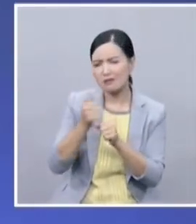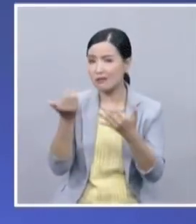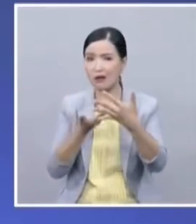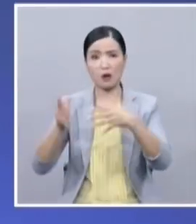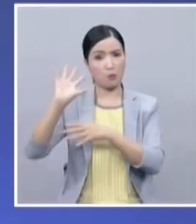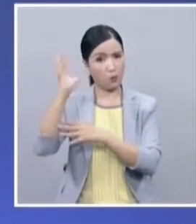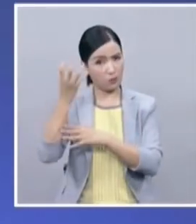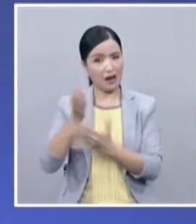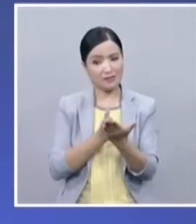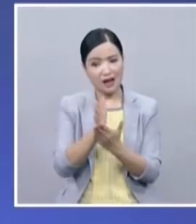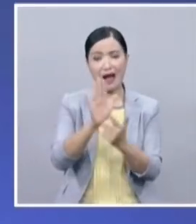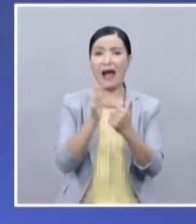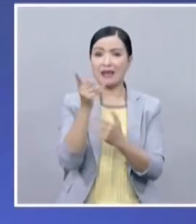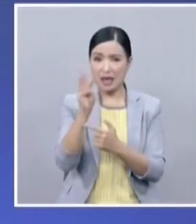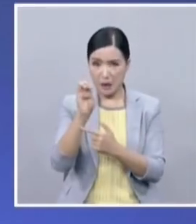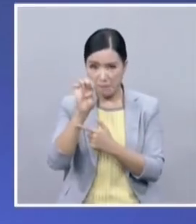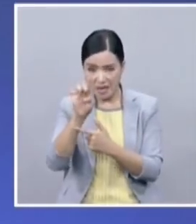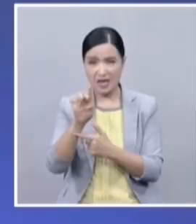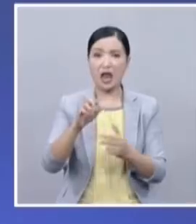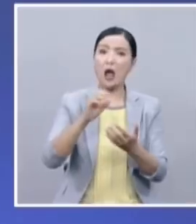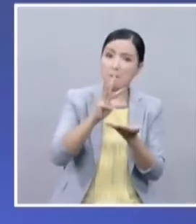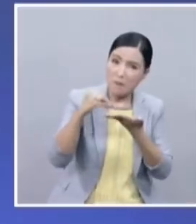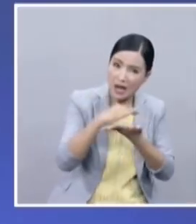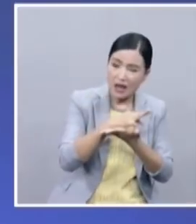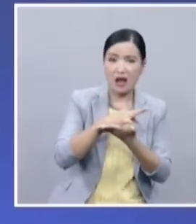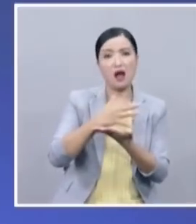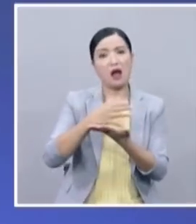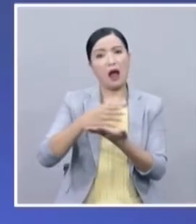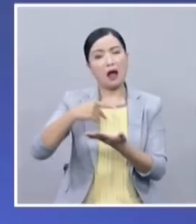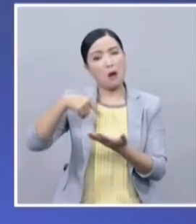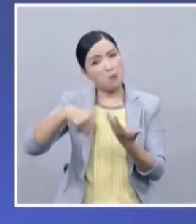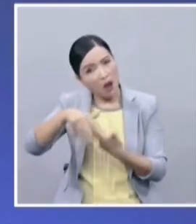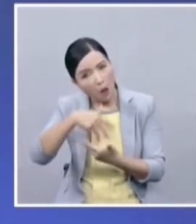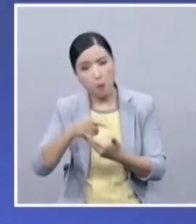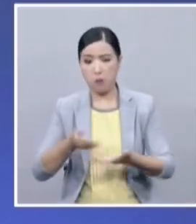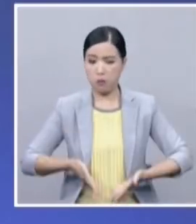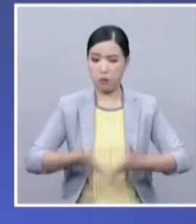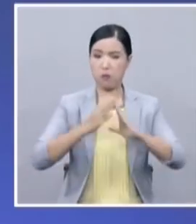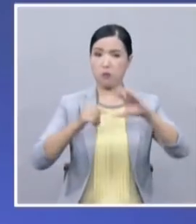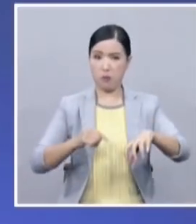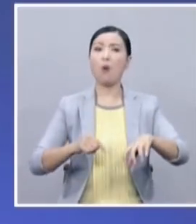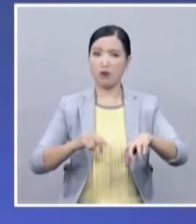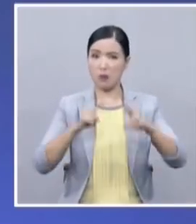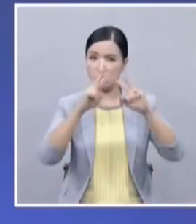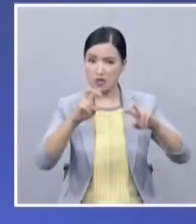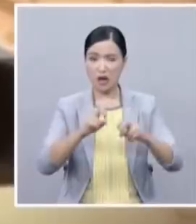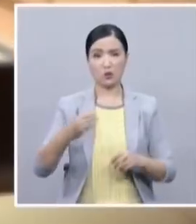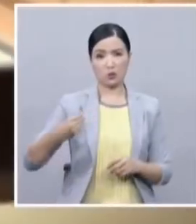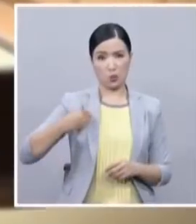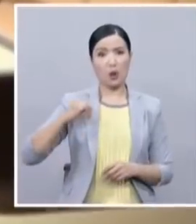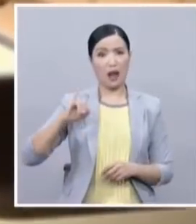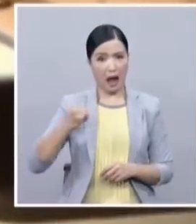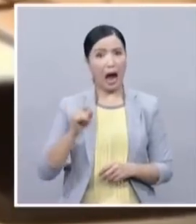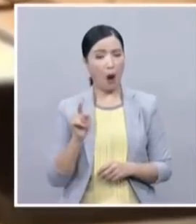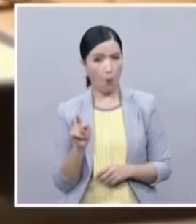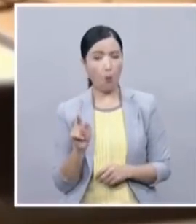ลกในสาขาเคมีก่อมะเร็งและพิษวิทยาสิ่งแวดล้อมแล้วนะครับพระองค์ได้ทรงก่อตั้งสถาบันวิจัยจุฬาภรณ์ซึ่งล่าสุดประสบ